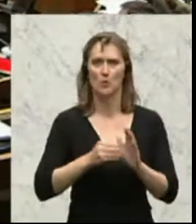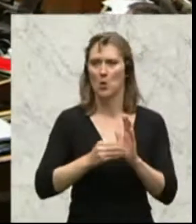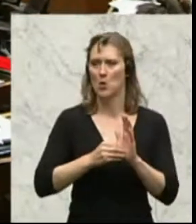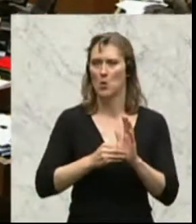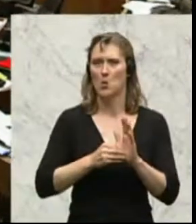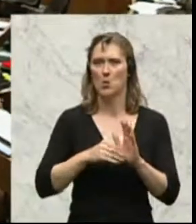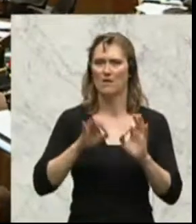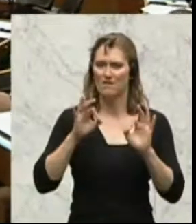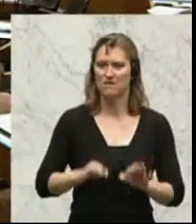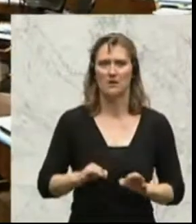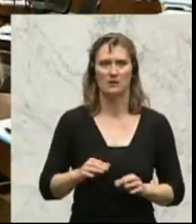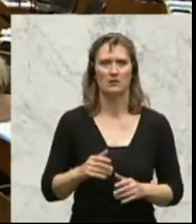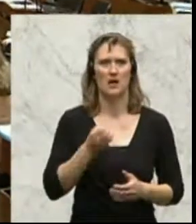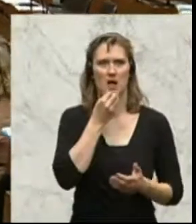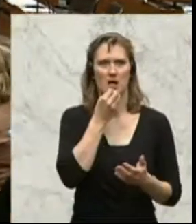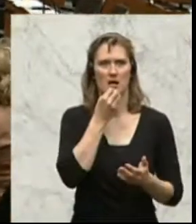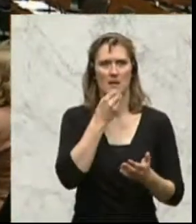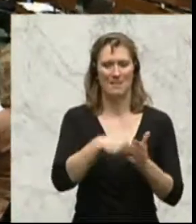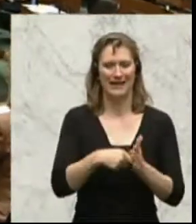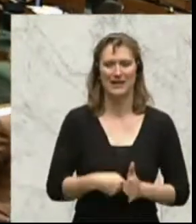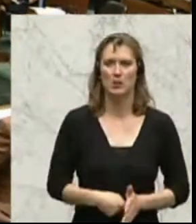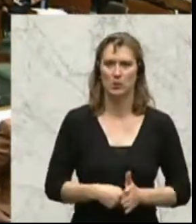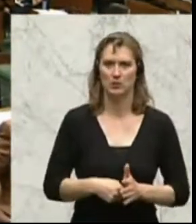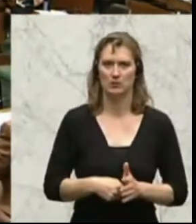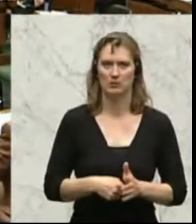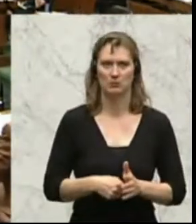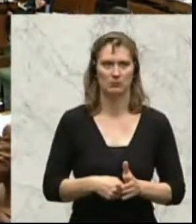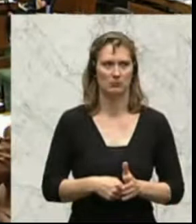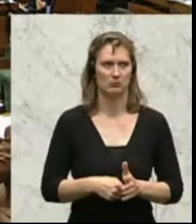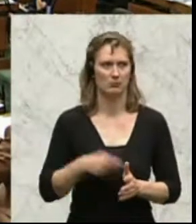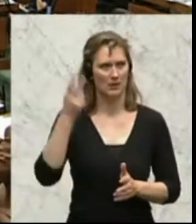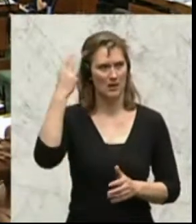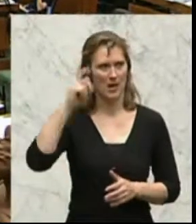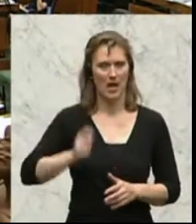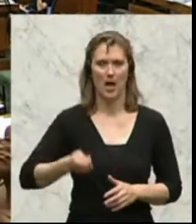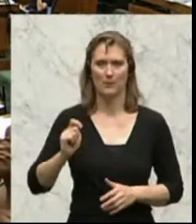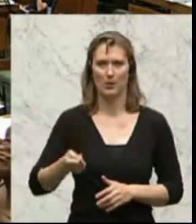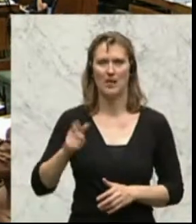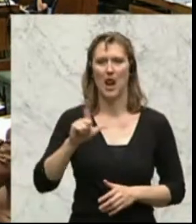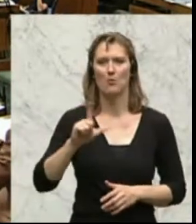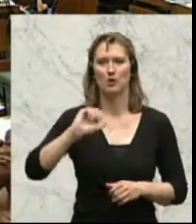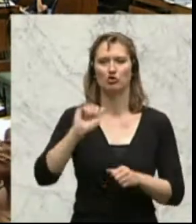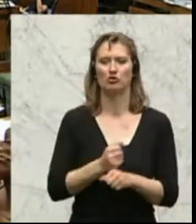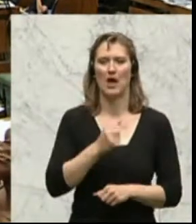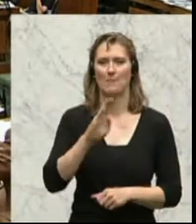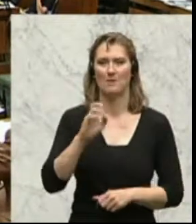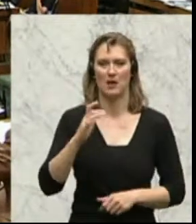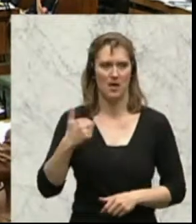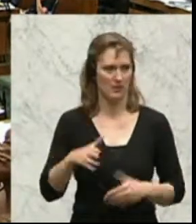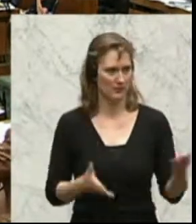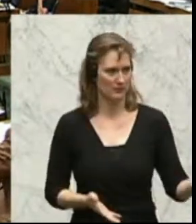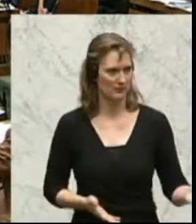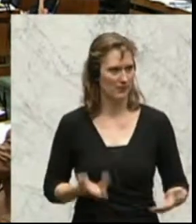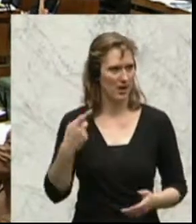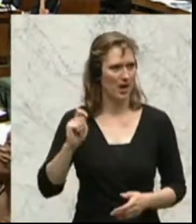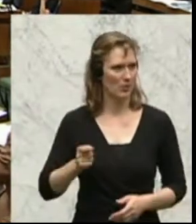tatsächliche Berichtigung von Herrn Abgeordneten Leopold Steinbichler. Herr Abgeordneter, Sie kennen